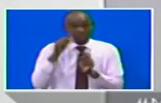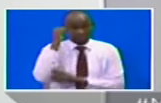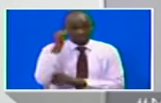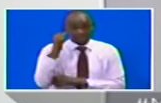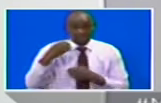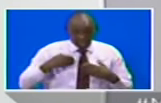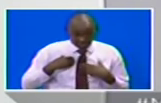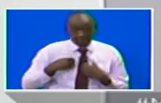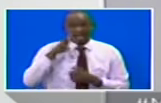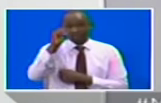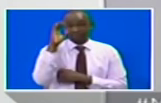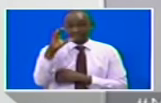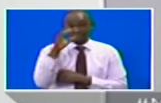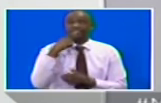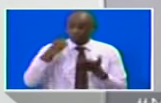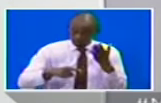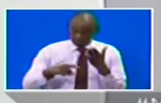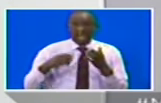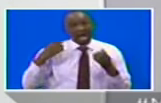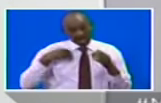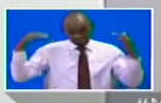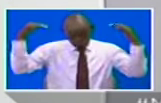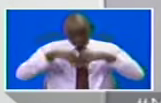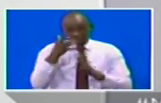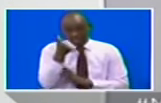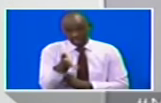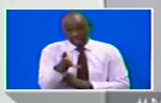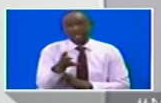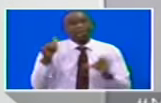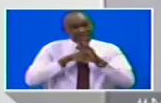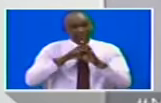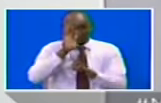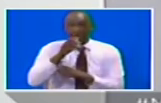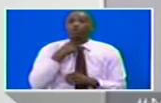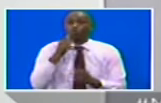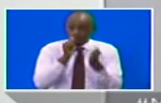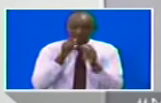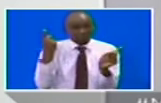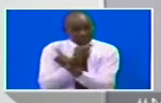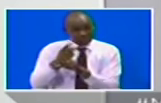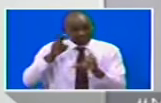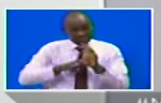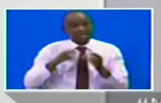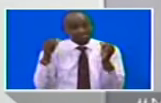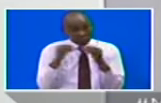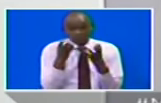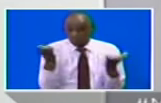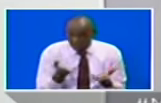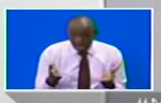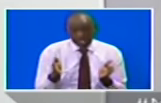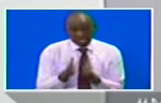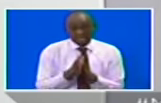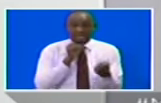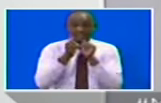Chama cha Maendeleo Chap Chap kimefanya kongamano la kitaifa. Wanachama wake wanaowania viti mbalimbali wakikutana katika ukumbi wa uwanja